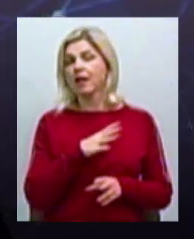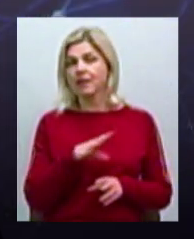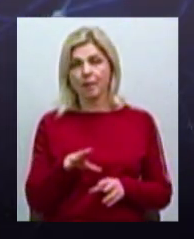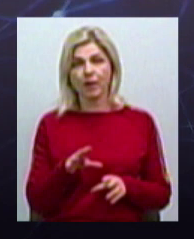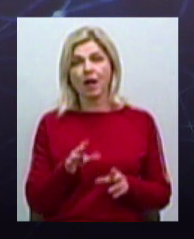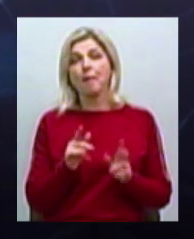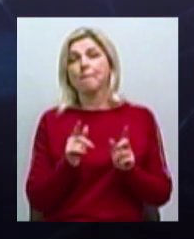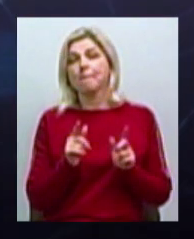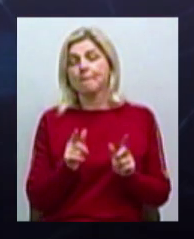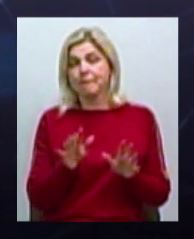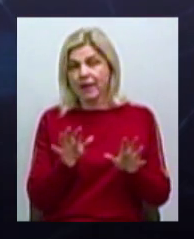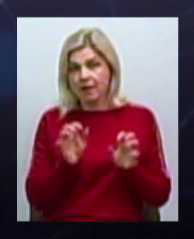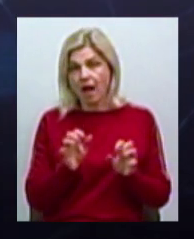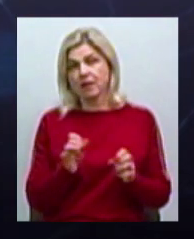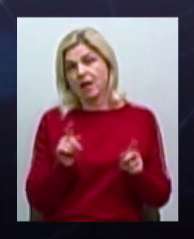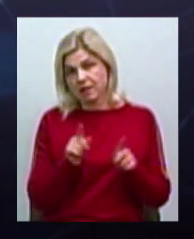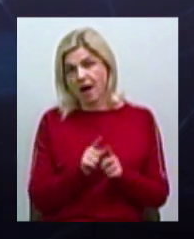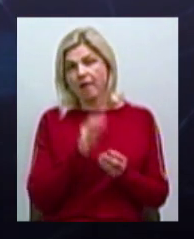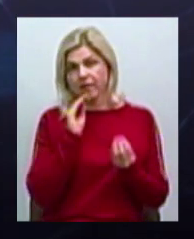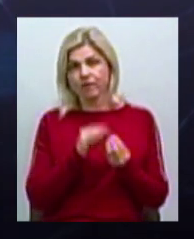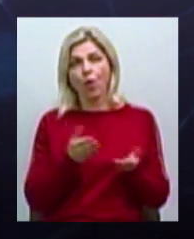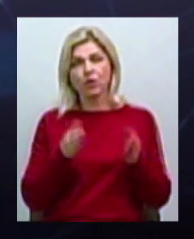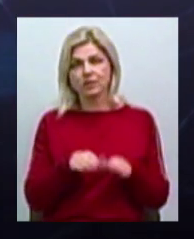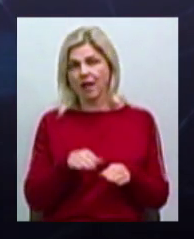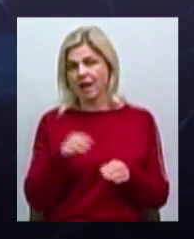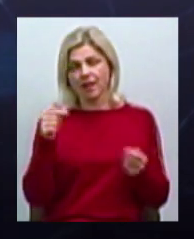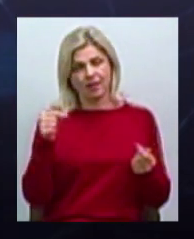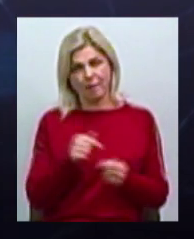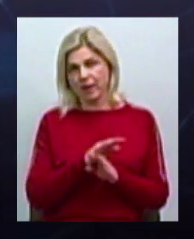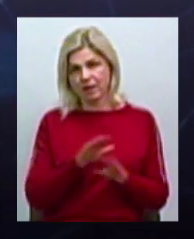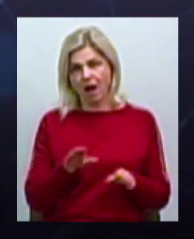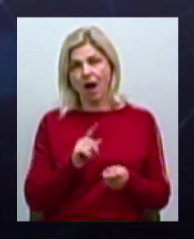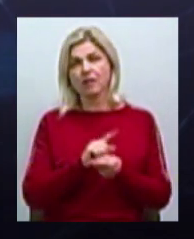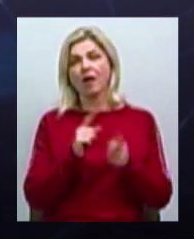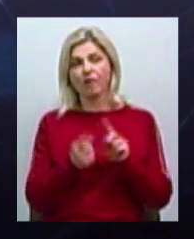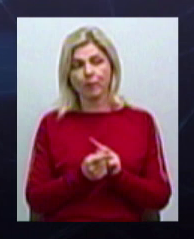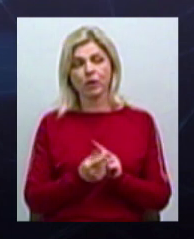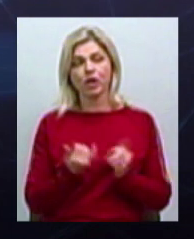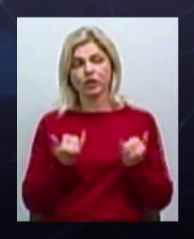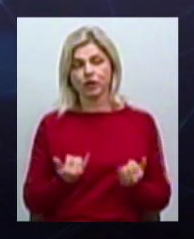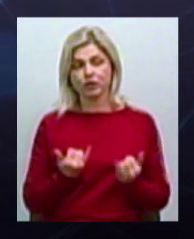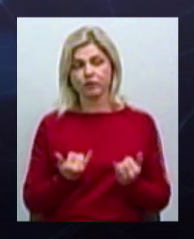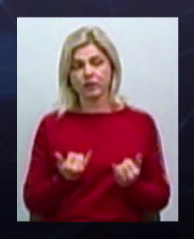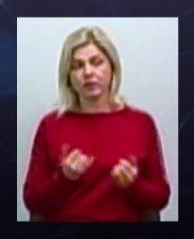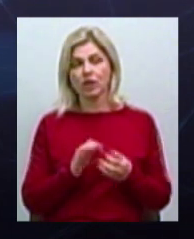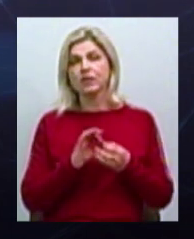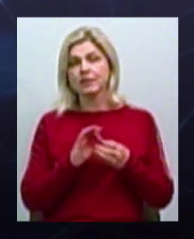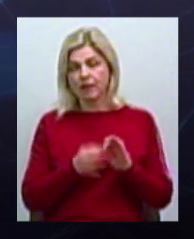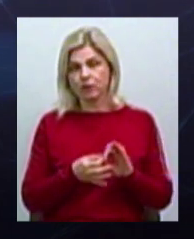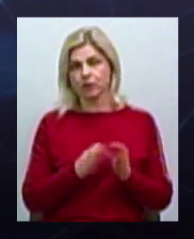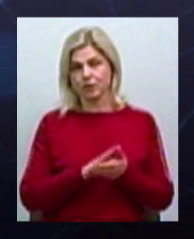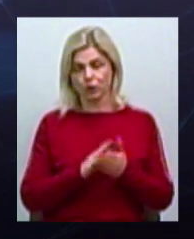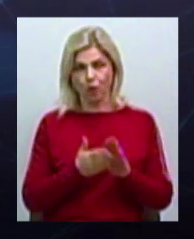прийнятні, так і залишилися для них неприйнятними, а навіть навпаки, ну, в нинішній складній